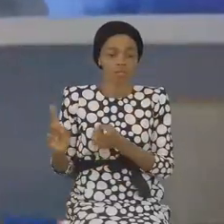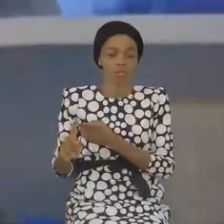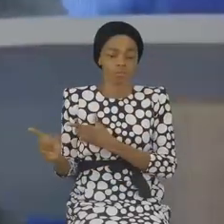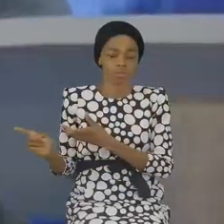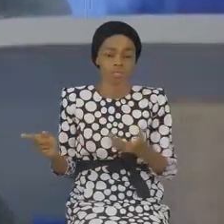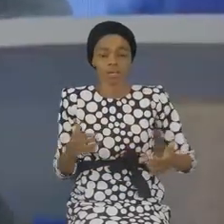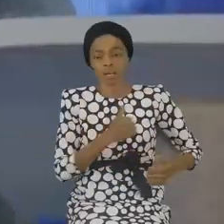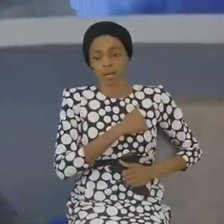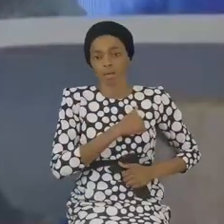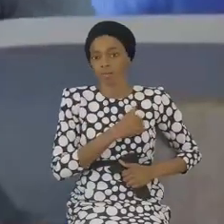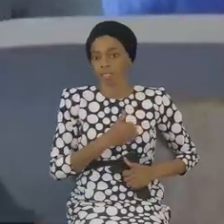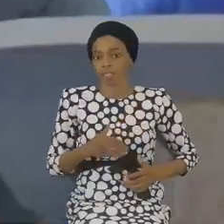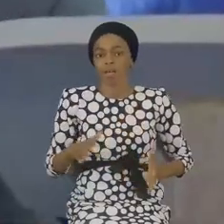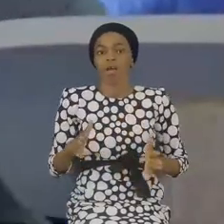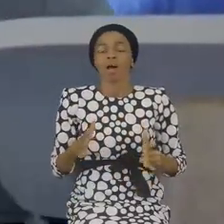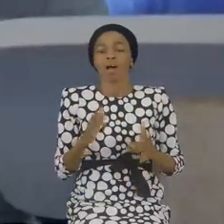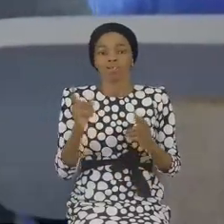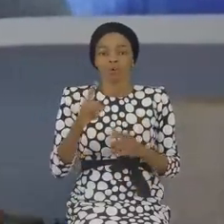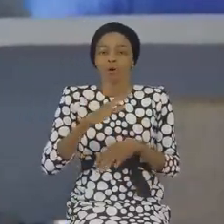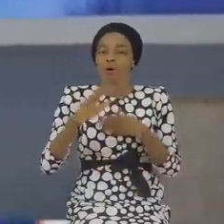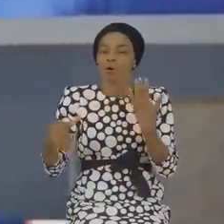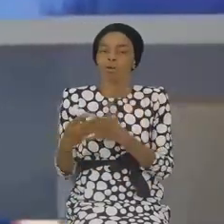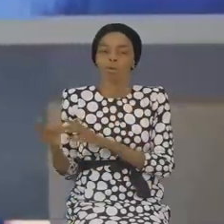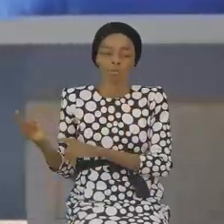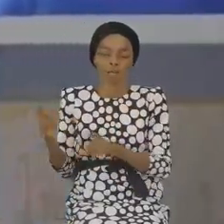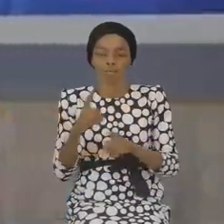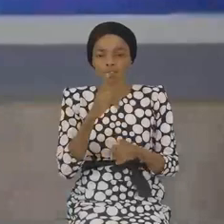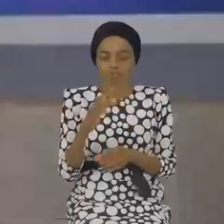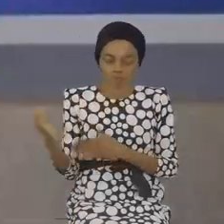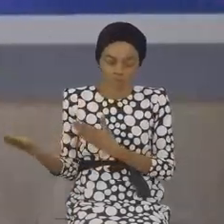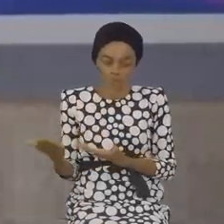Et tous, vous devez les sortir tous.